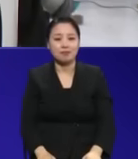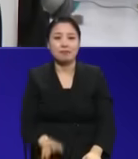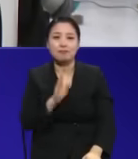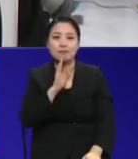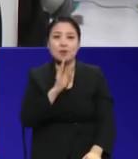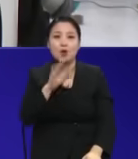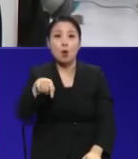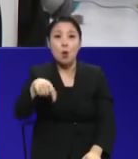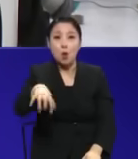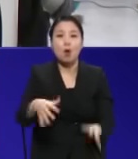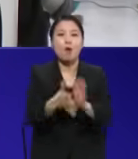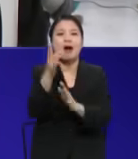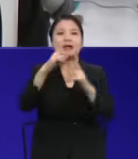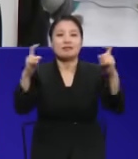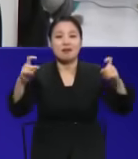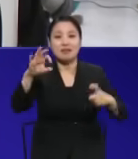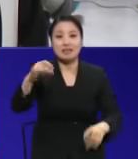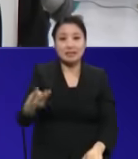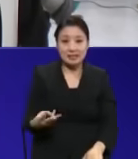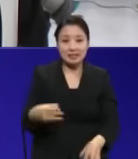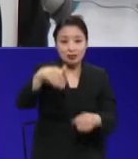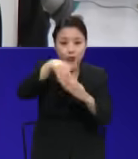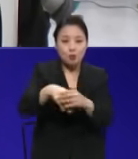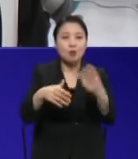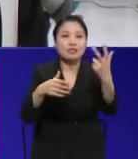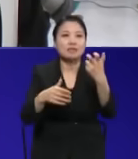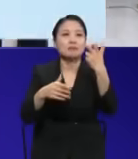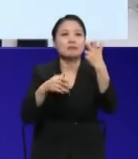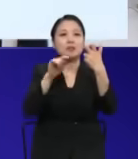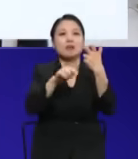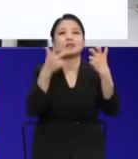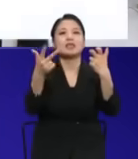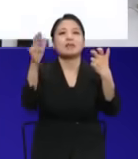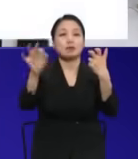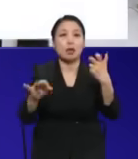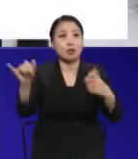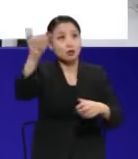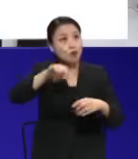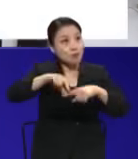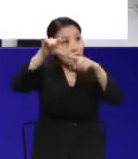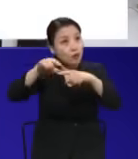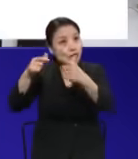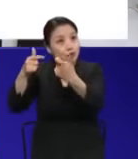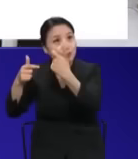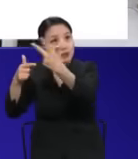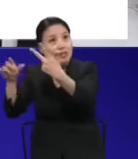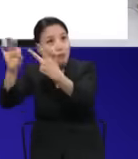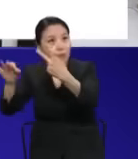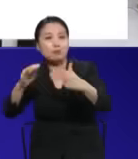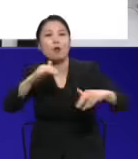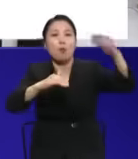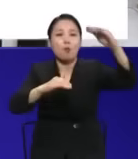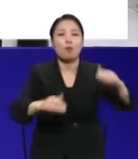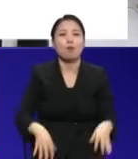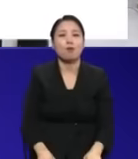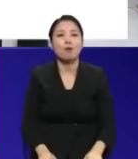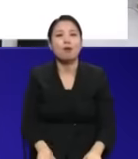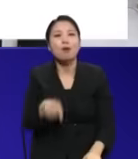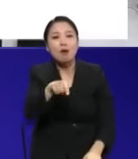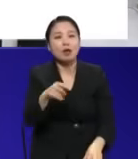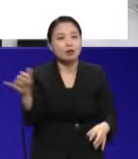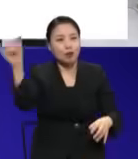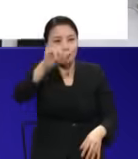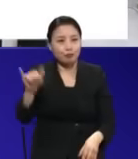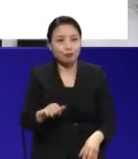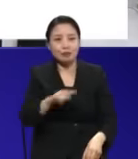네, 오늘 이곳 화성을의 투표율은 70.7%로 전국 평균인 67%를 웃돌았습니다. 그만큼